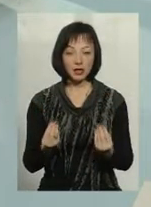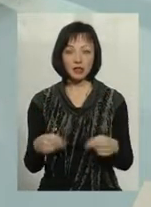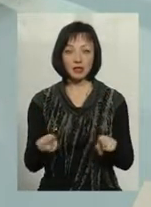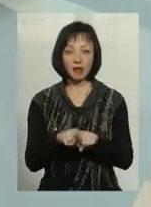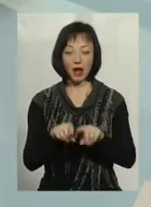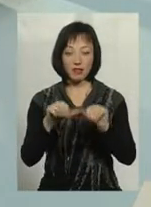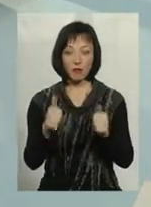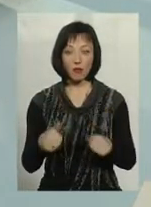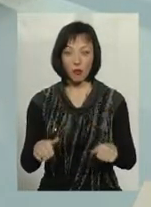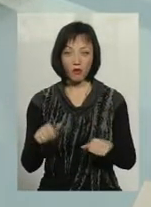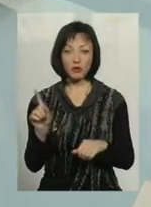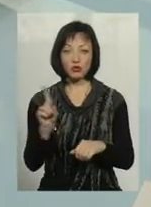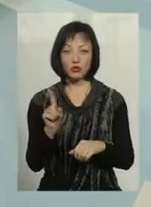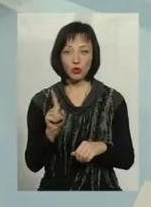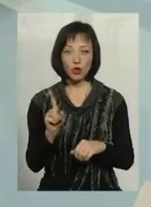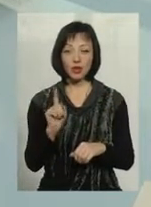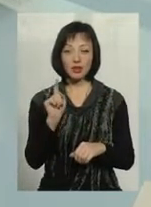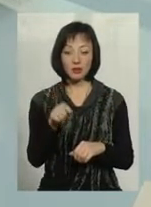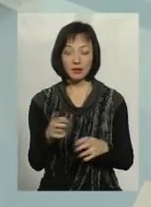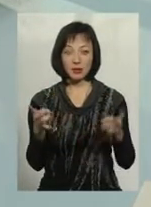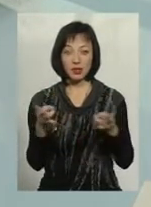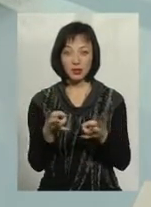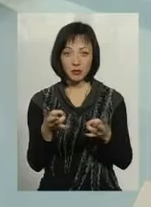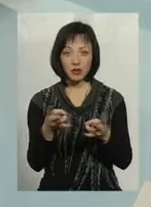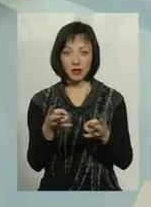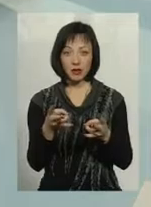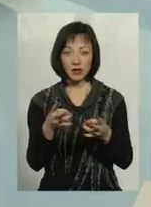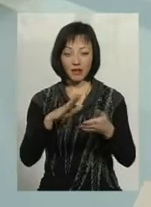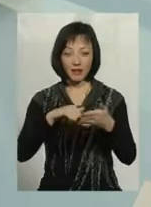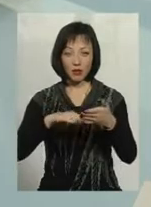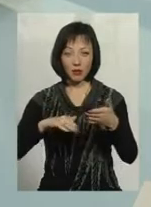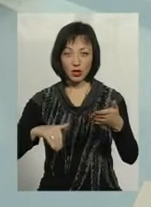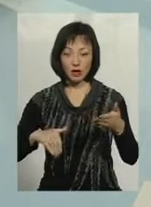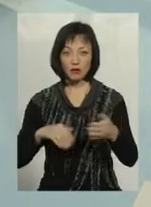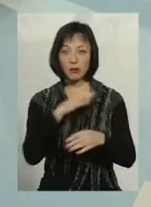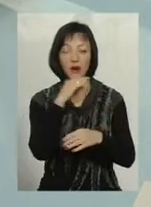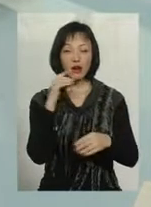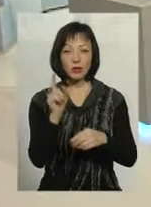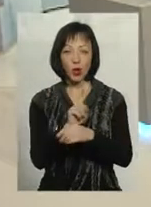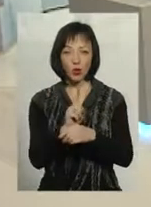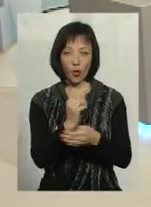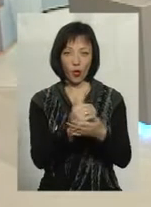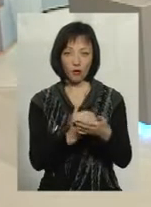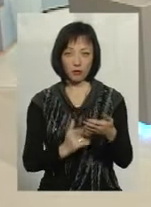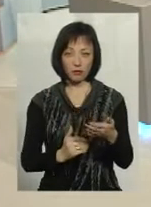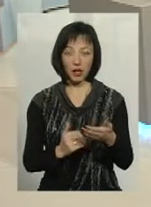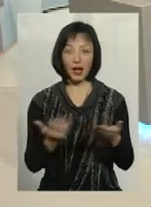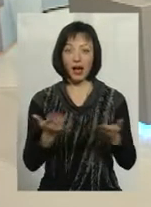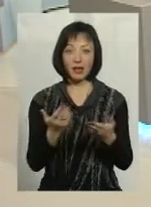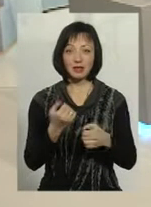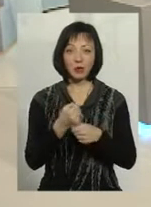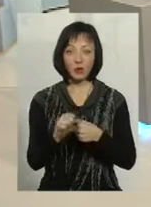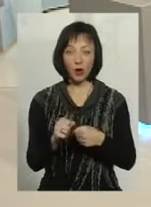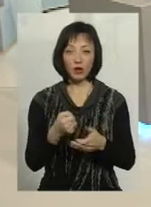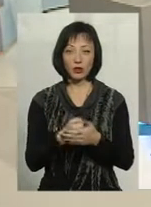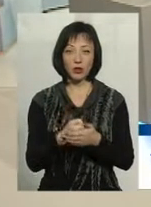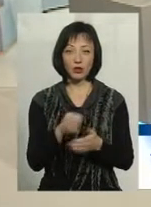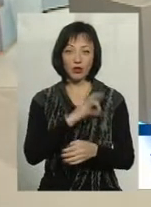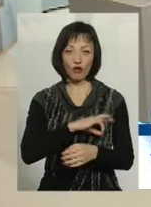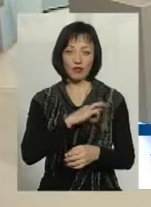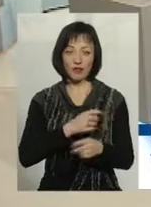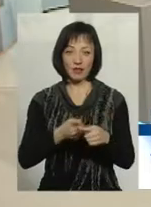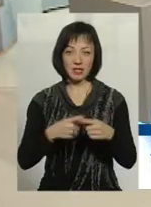котре має великі об'єми продажів чи то виробництво, воно може собі дозволити, скажімо, групу